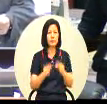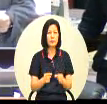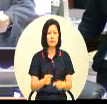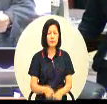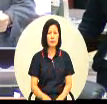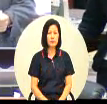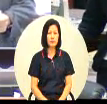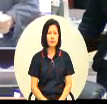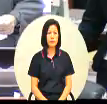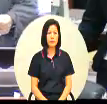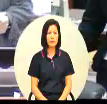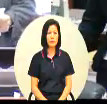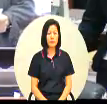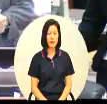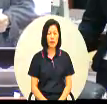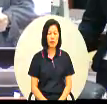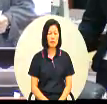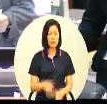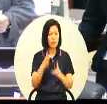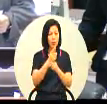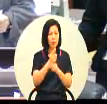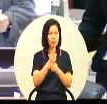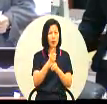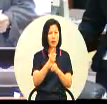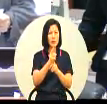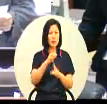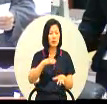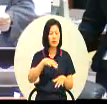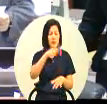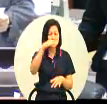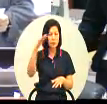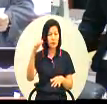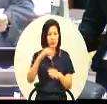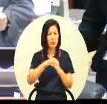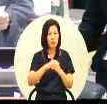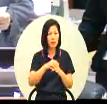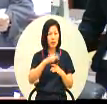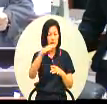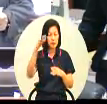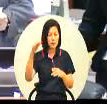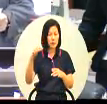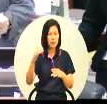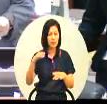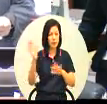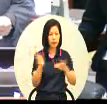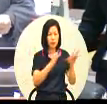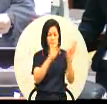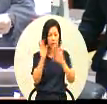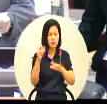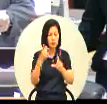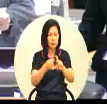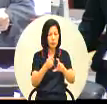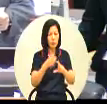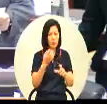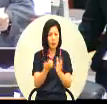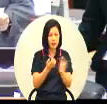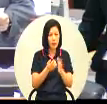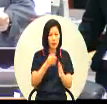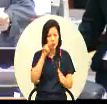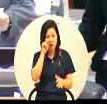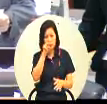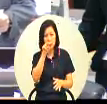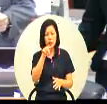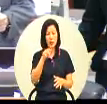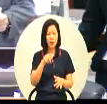哎，啊，你讲观音山的风景区，吼，啊，伫迄个所在，我拄正看，拄正柯议员